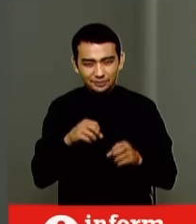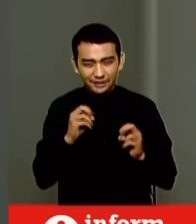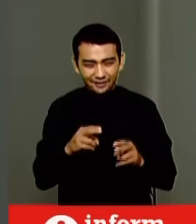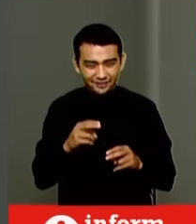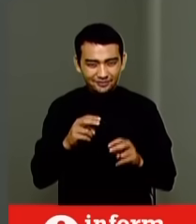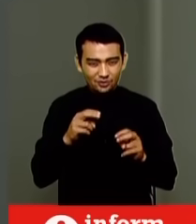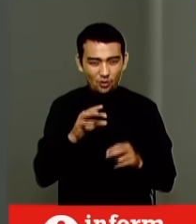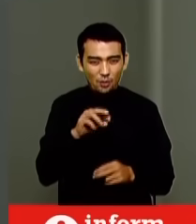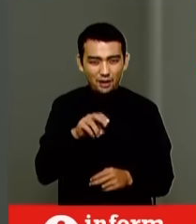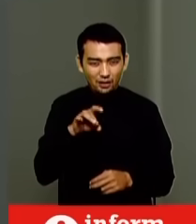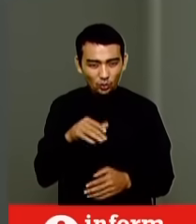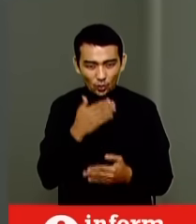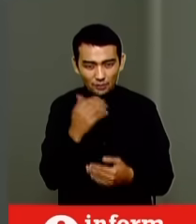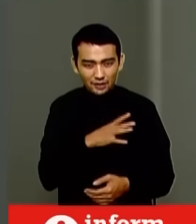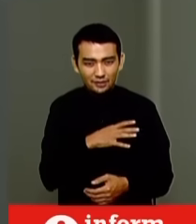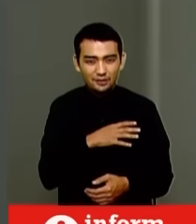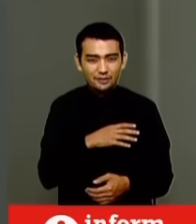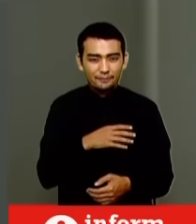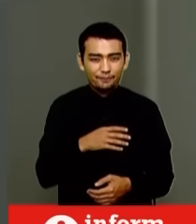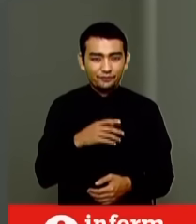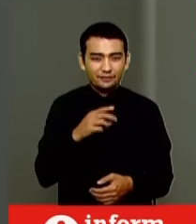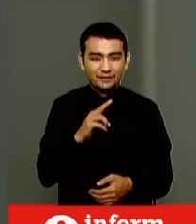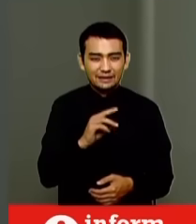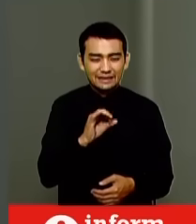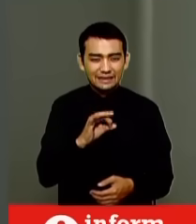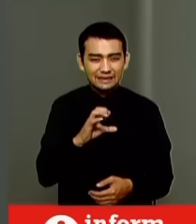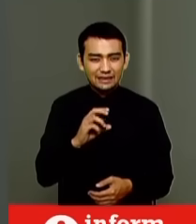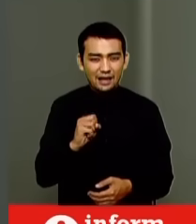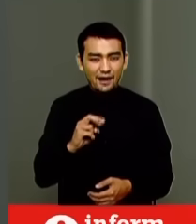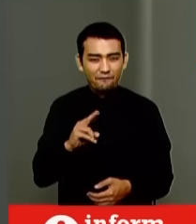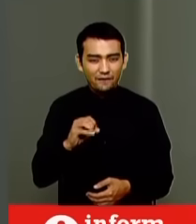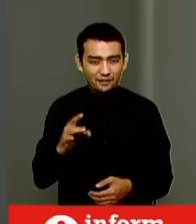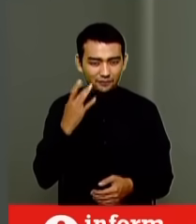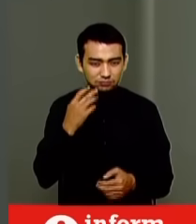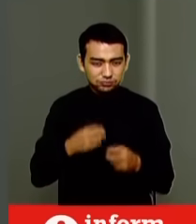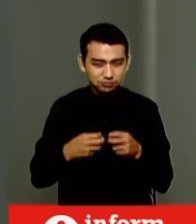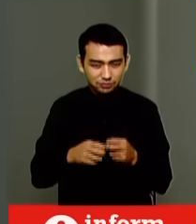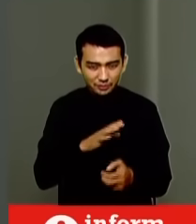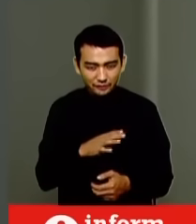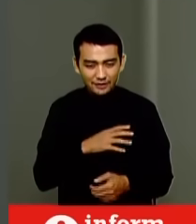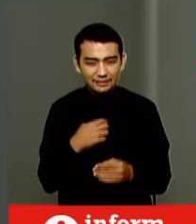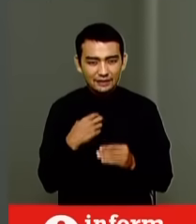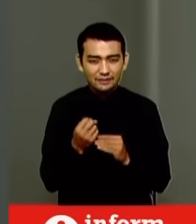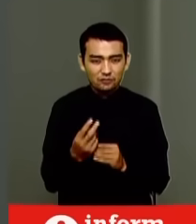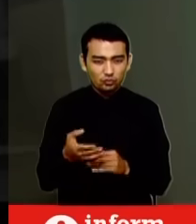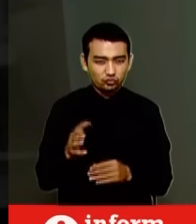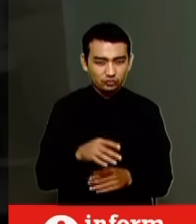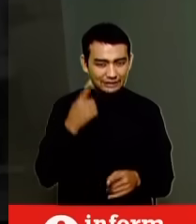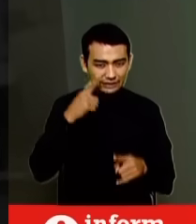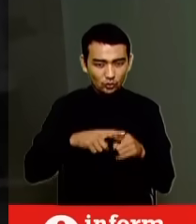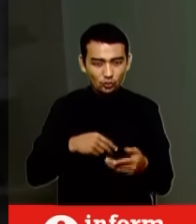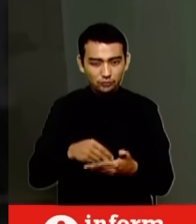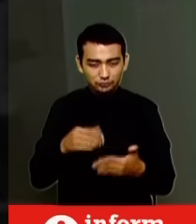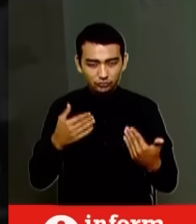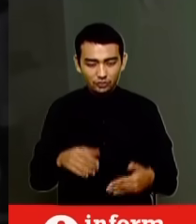болған, дискамерамыз жиі-жиі сына беретін. Енді 12 аппарат алдық жалпы осы жылы.